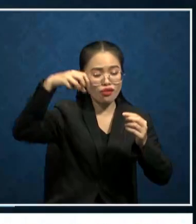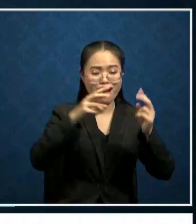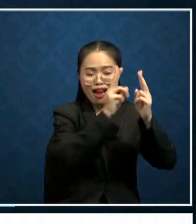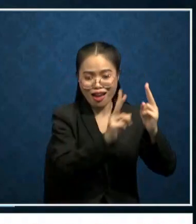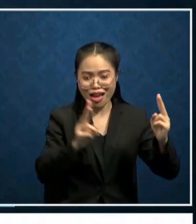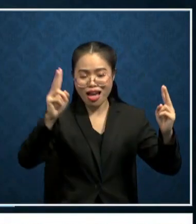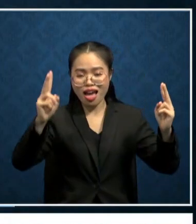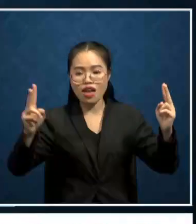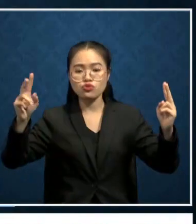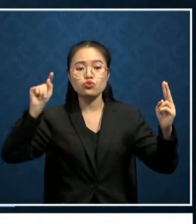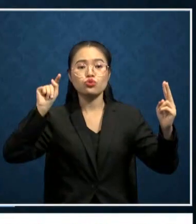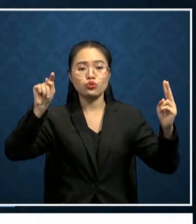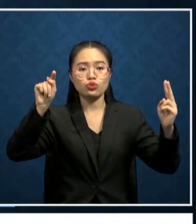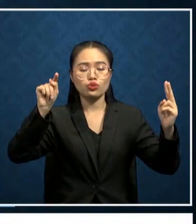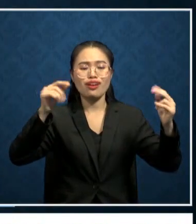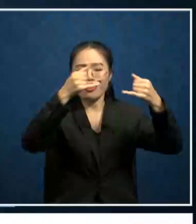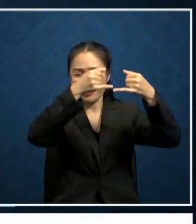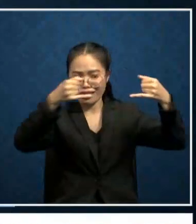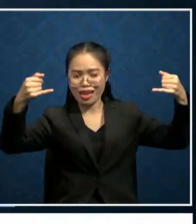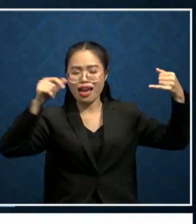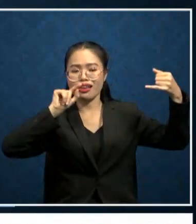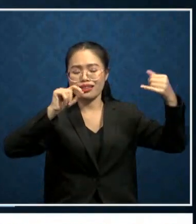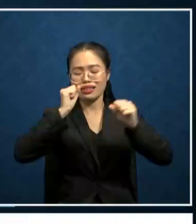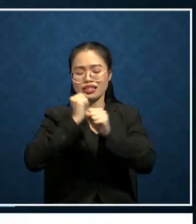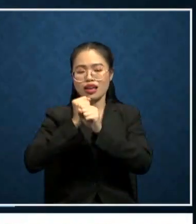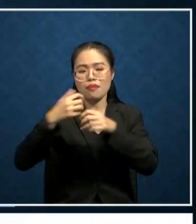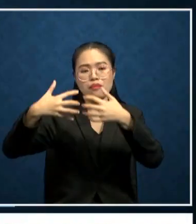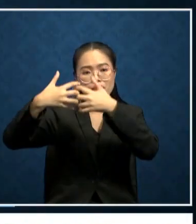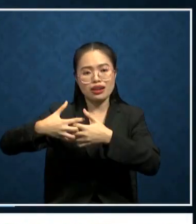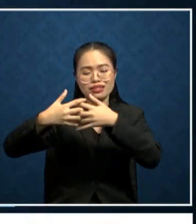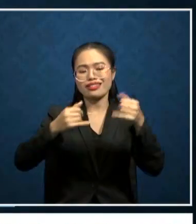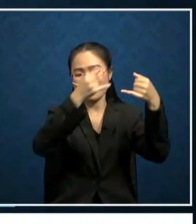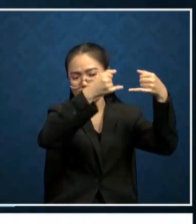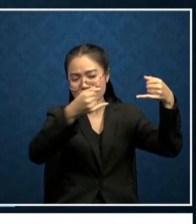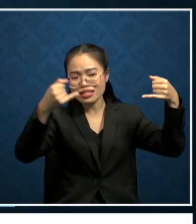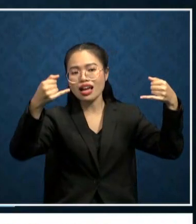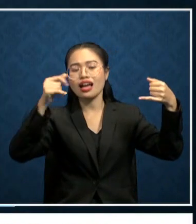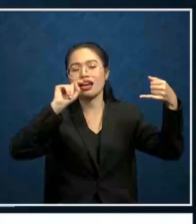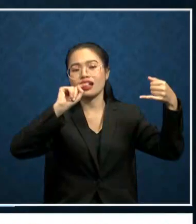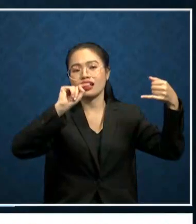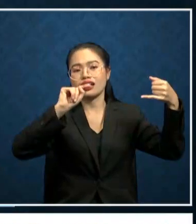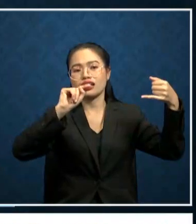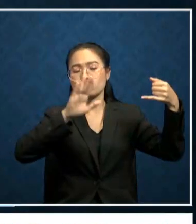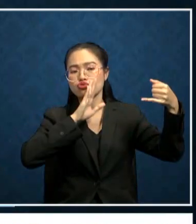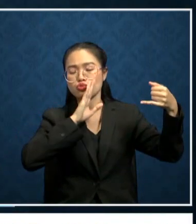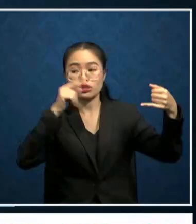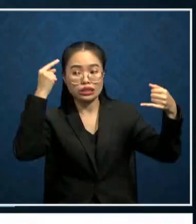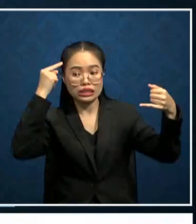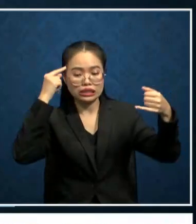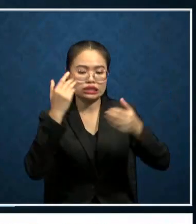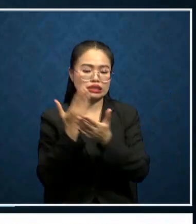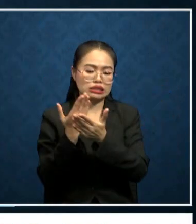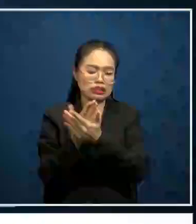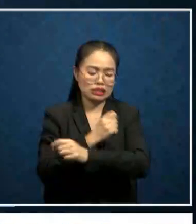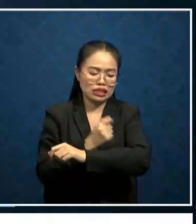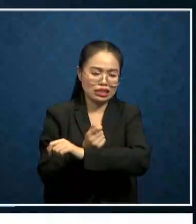ฟ้านะครับทุกการน่ะนะครับการการผลิตแล้วก็ในส่วนของสายุสายจำหน่ายด้วยนะครับแต่ว่าเวลาคิดที่เอามาคิดค่าใช้จ่าย